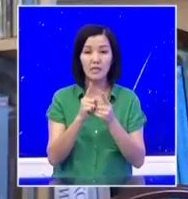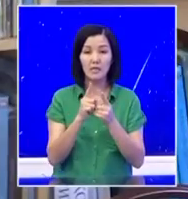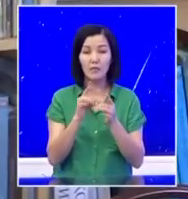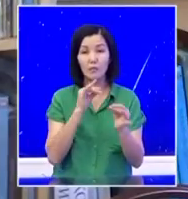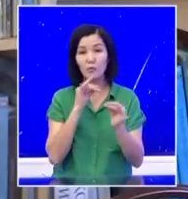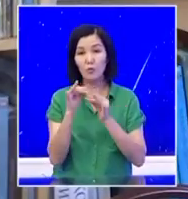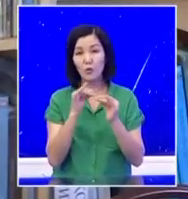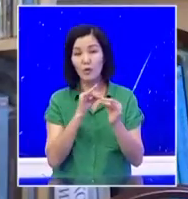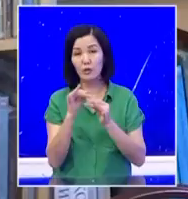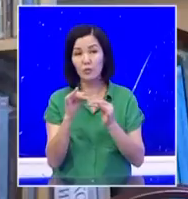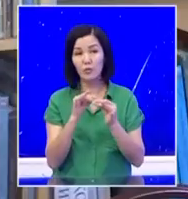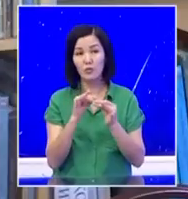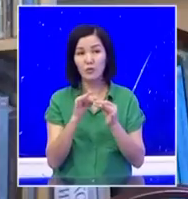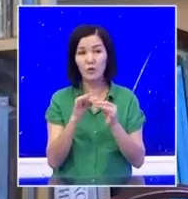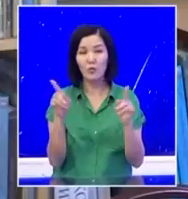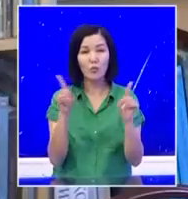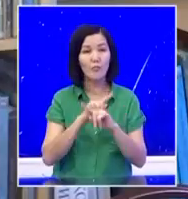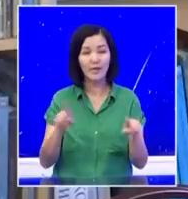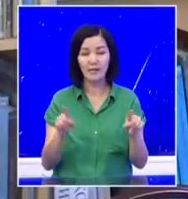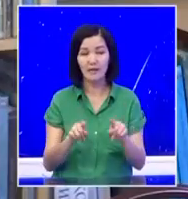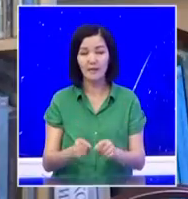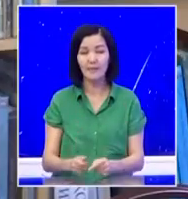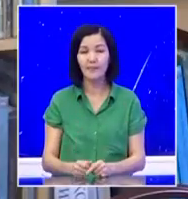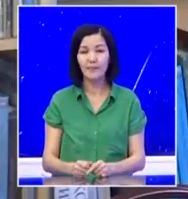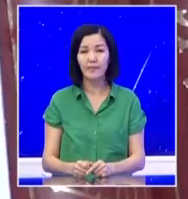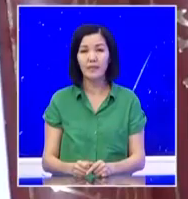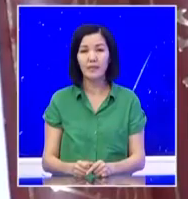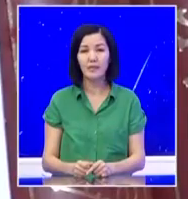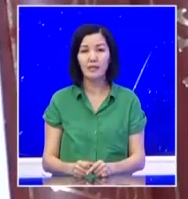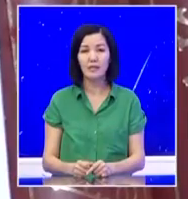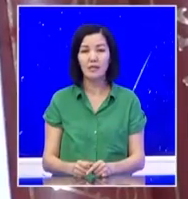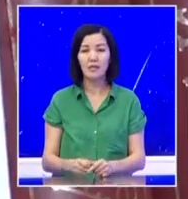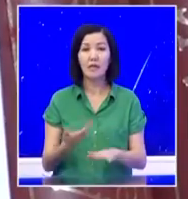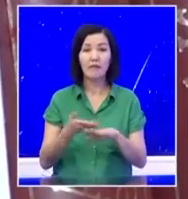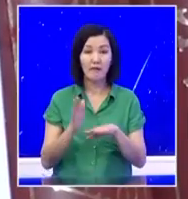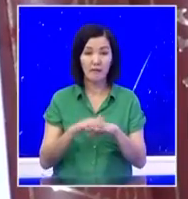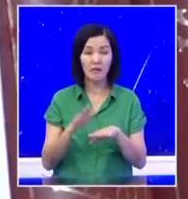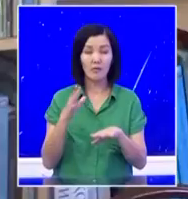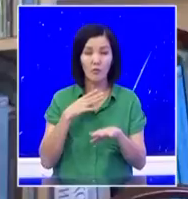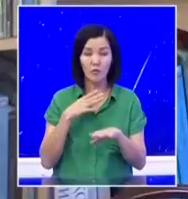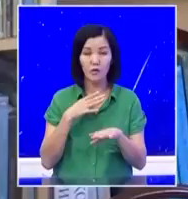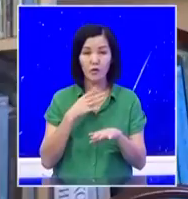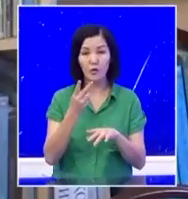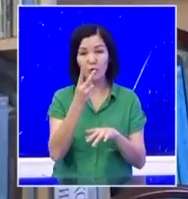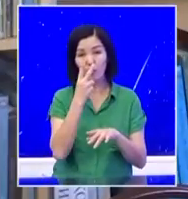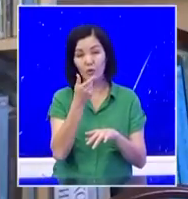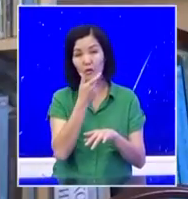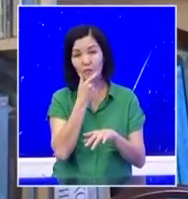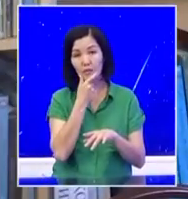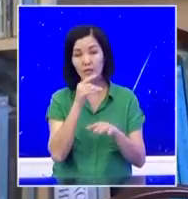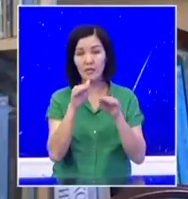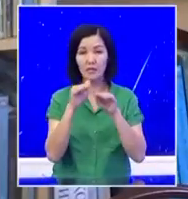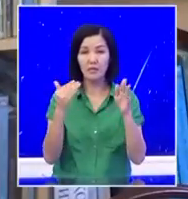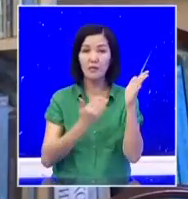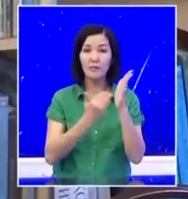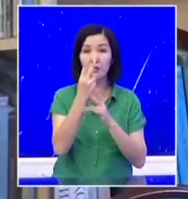отырып өзіңмен өзің отырып сөйлесу мүлдем басқа дүние екен. Біраз тартыншақтады, қиындық болды. Көрермендердің деңгейін,